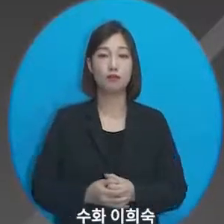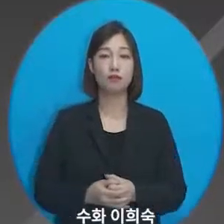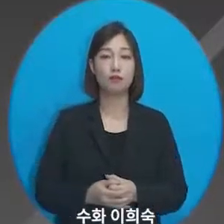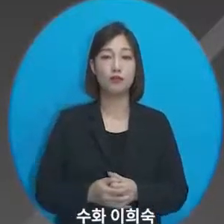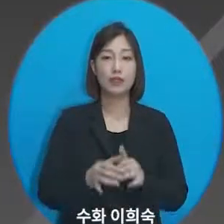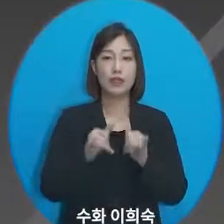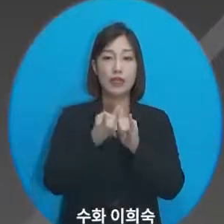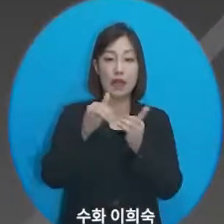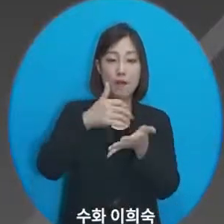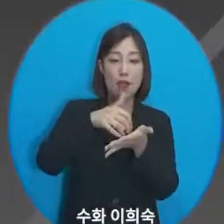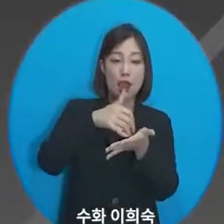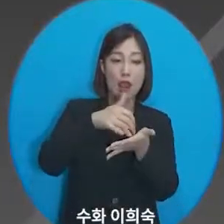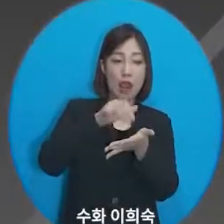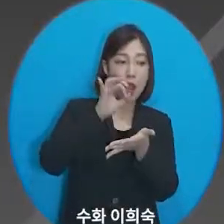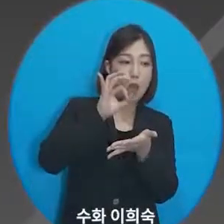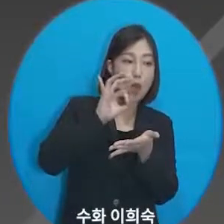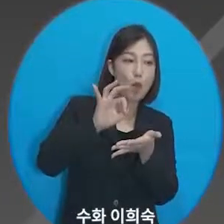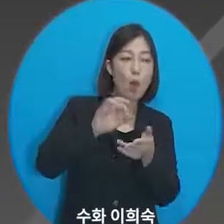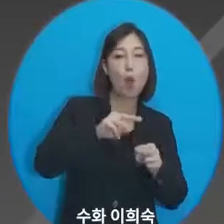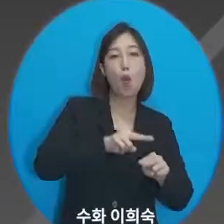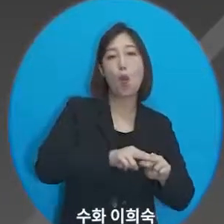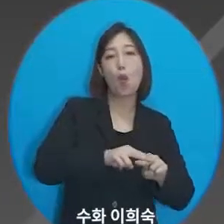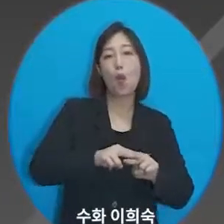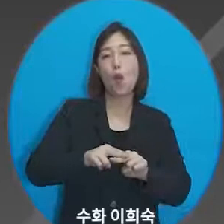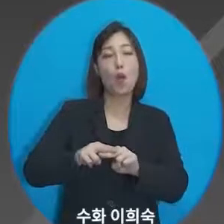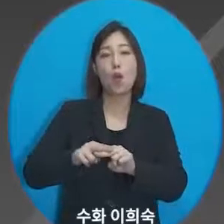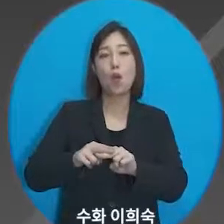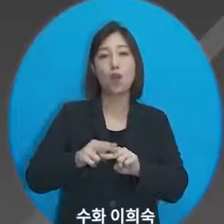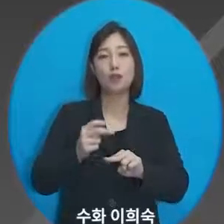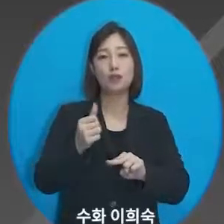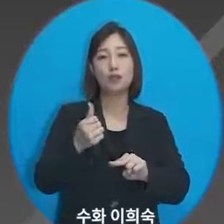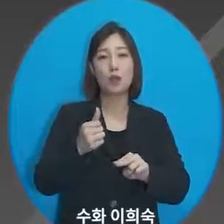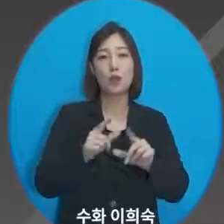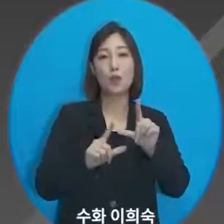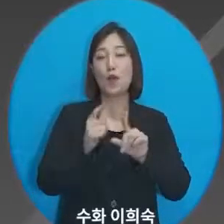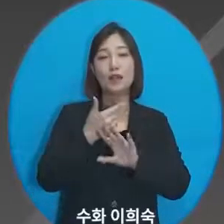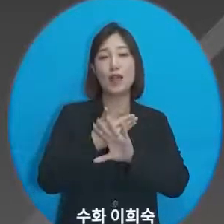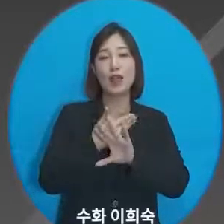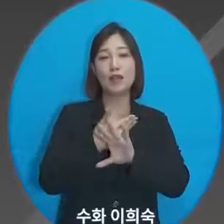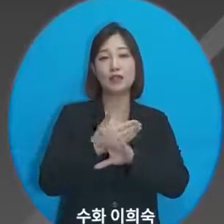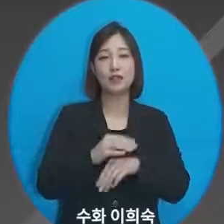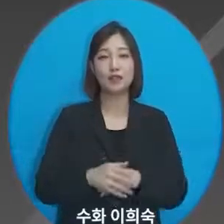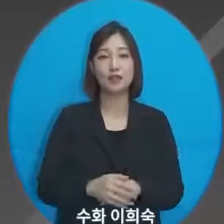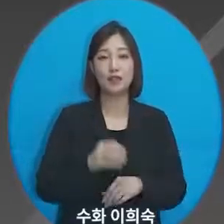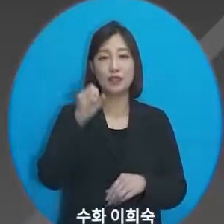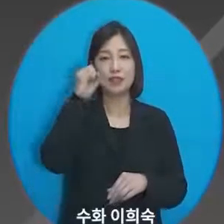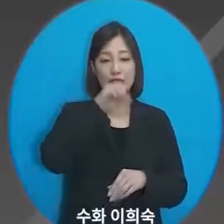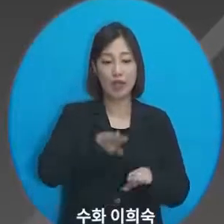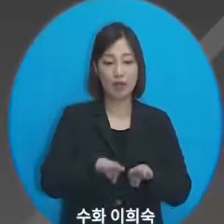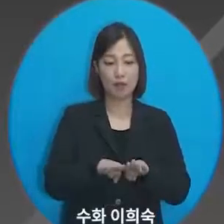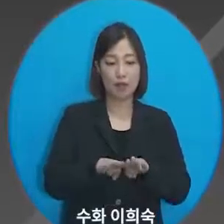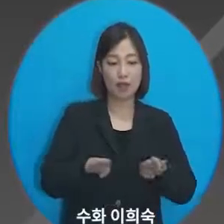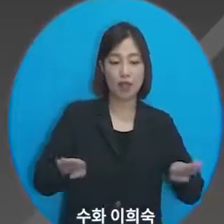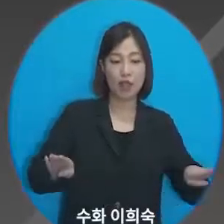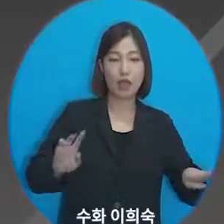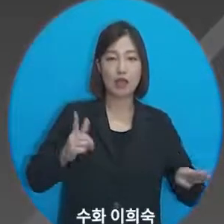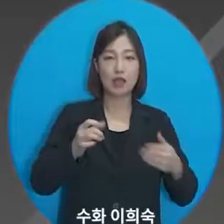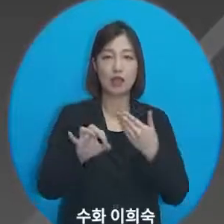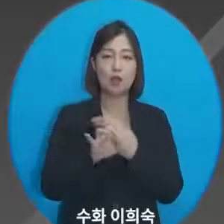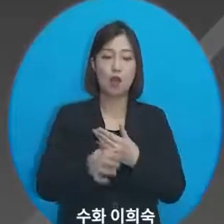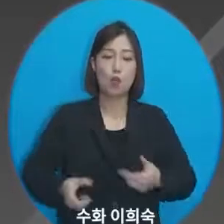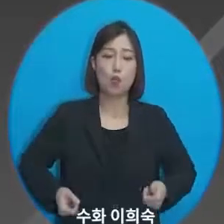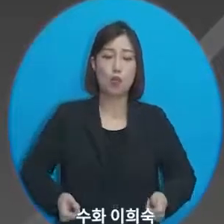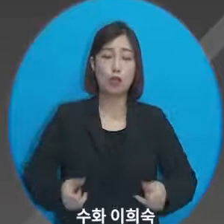플로어가 바뀌어요. 저 플로어를 뒤집으면 의자고 거꾸로 뒤집으면 이제 그 일반 바닥이 되거든요. 저런 것처럼 하나의